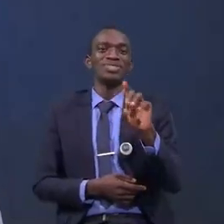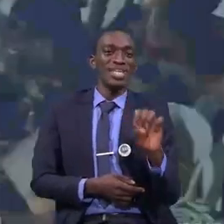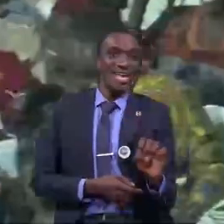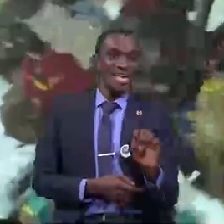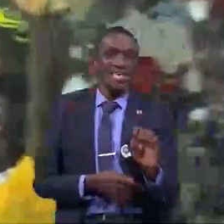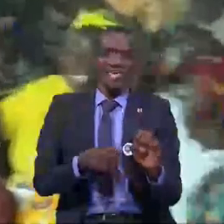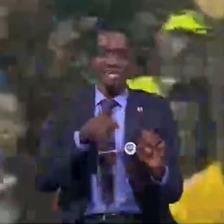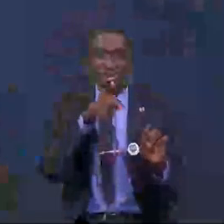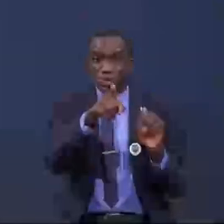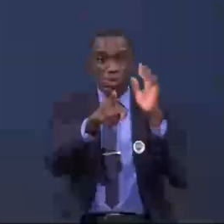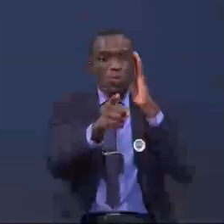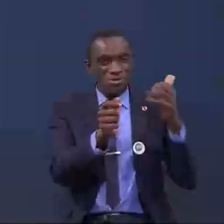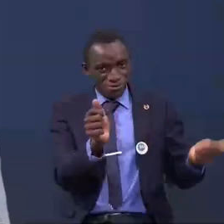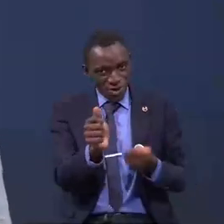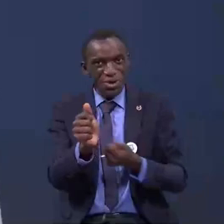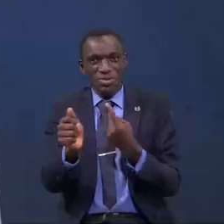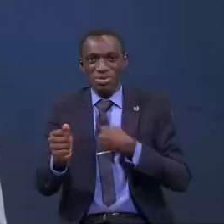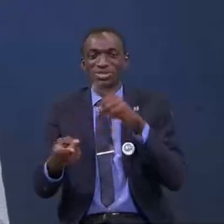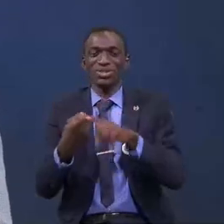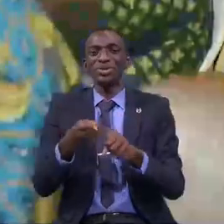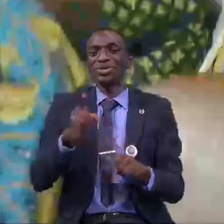Tu vas me suivre jusqu'à Yaoundé.